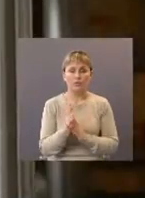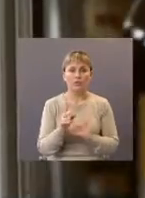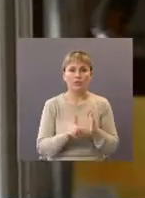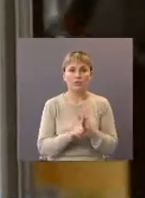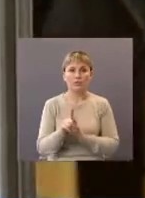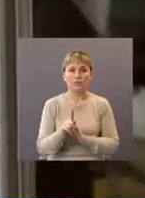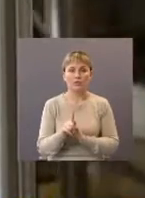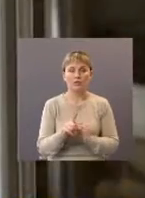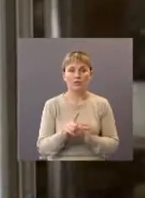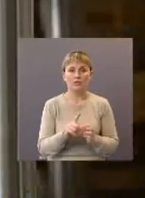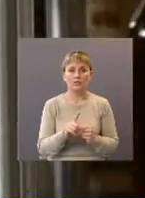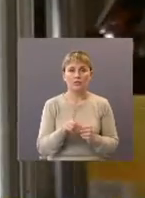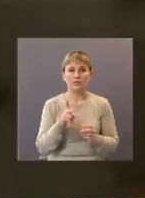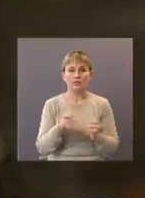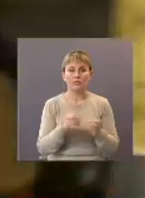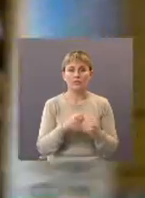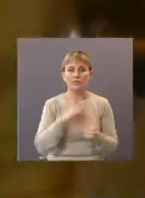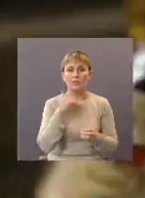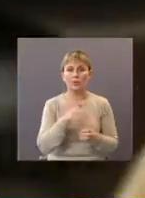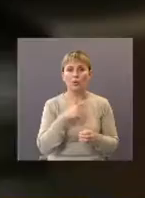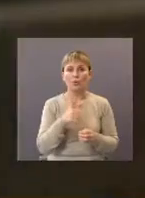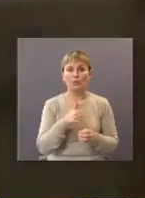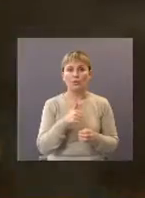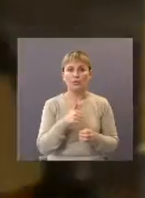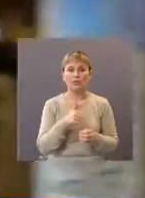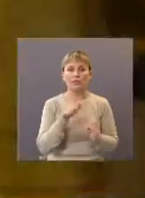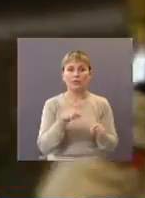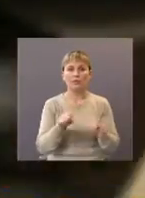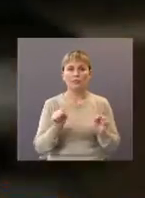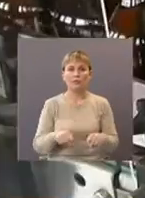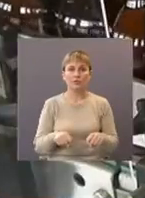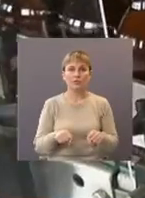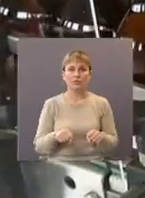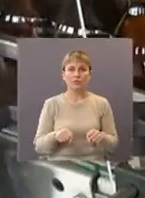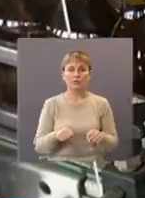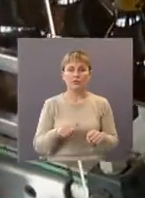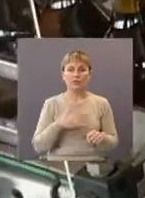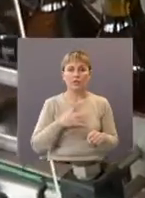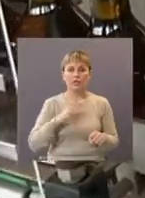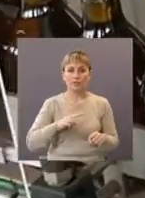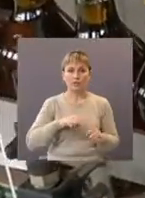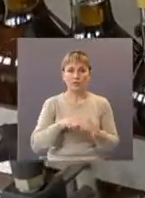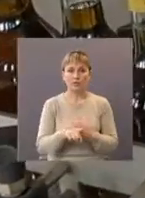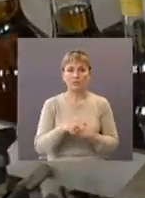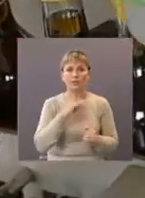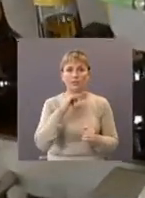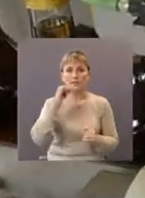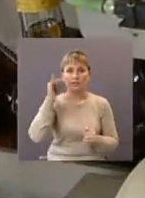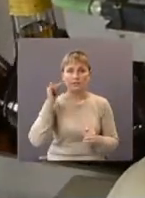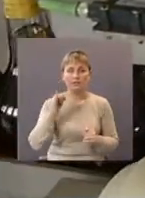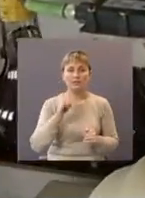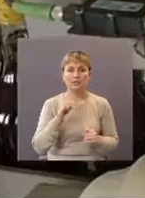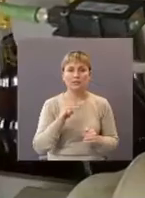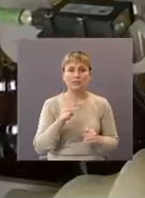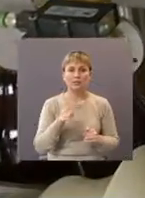Начиная с 1 июля 2010 года, как таможенный союз начал функционировать, Казахстан со своей стороны снял